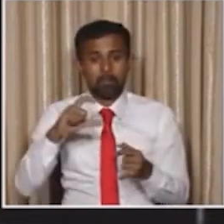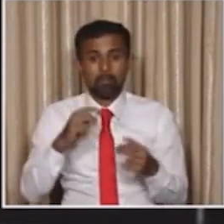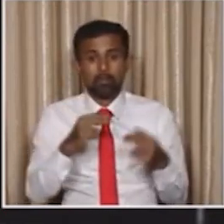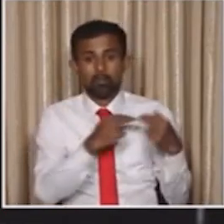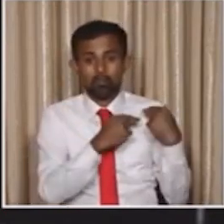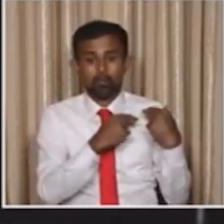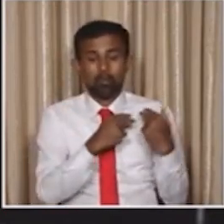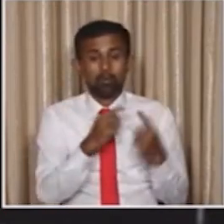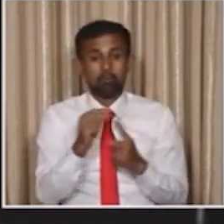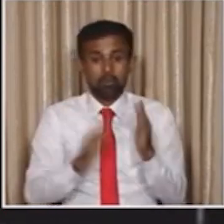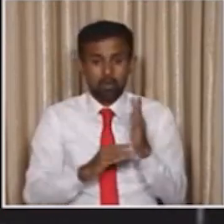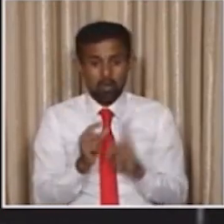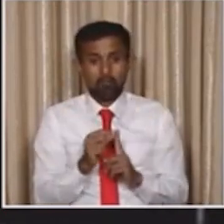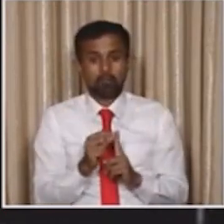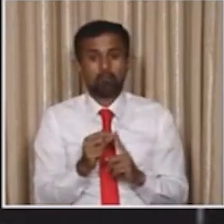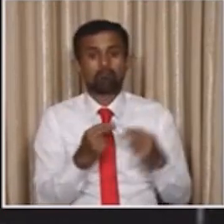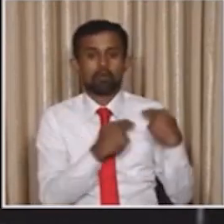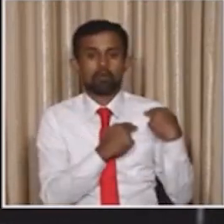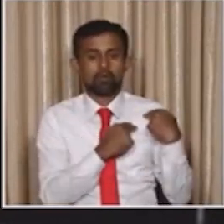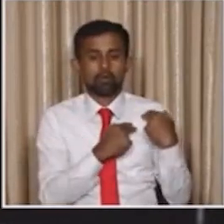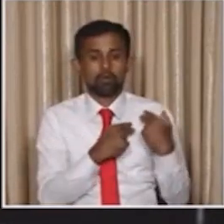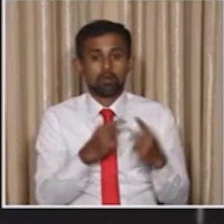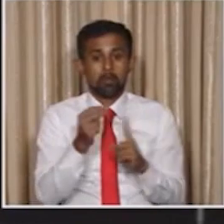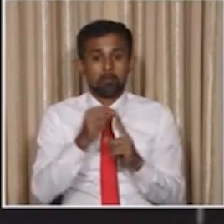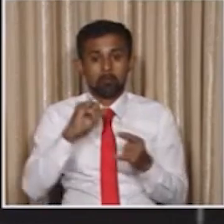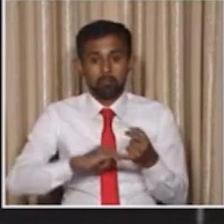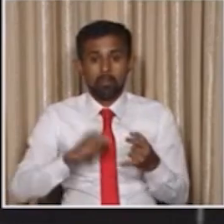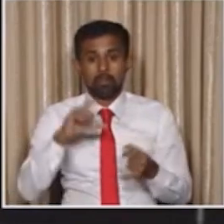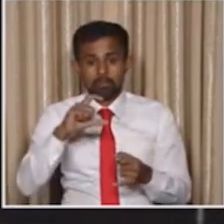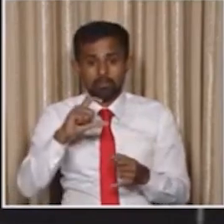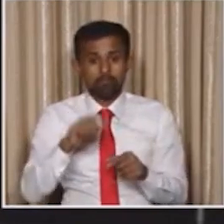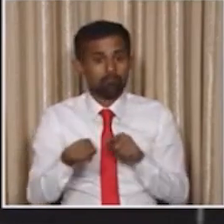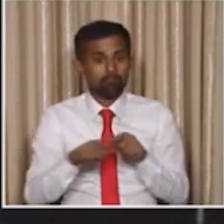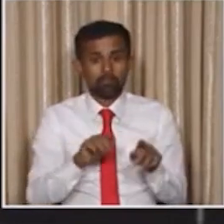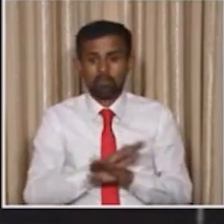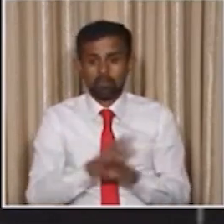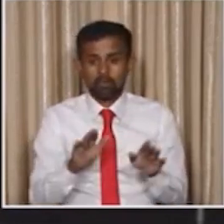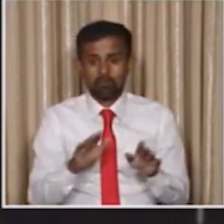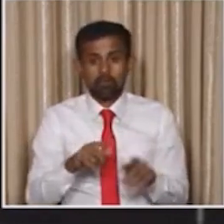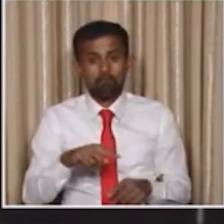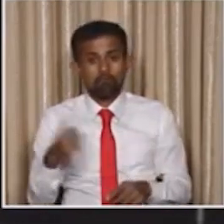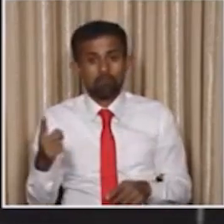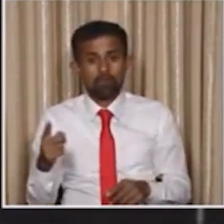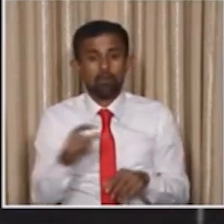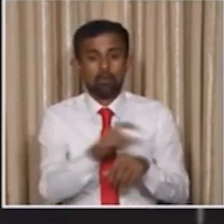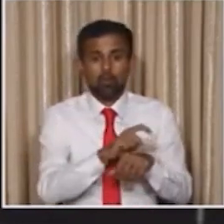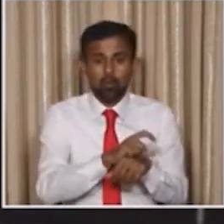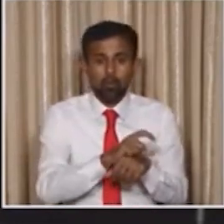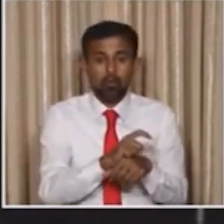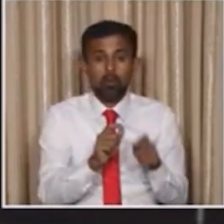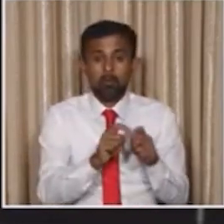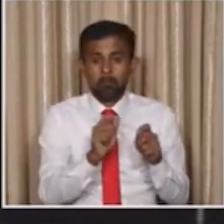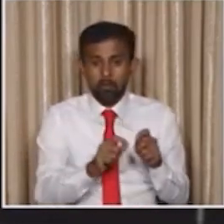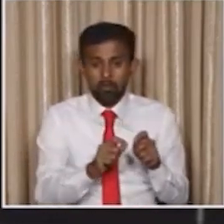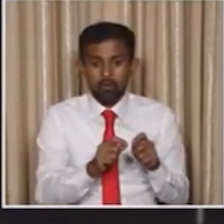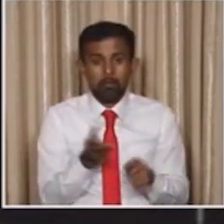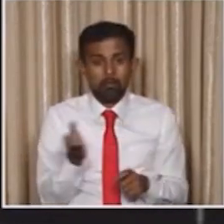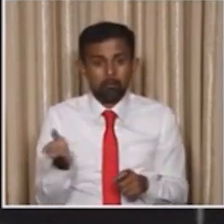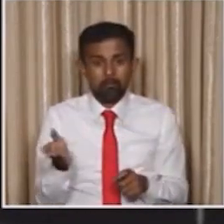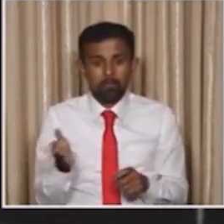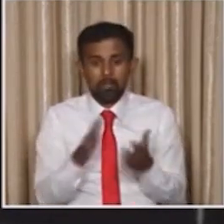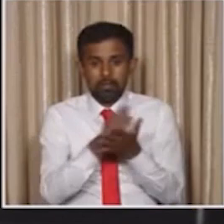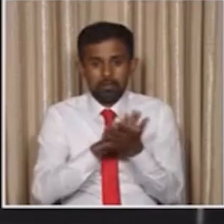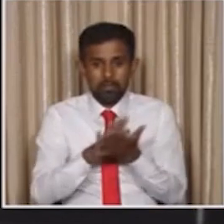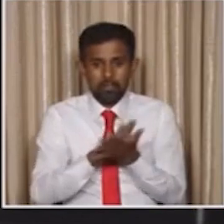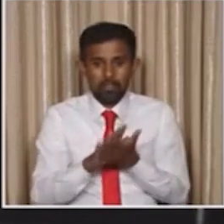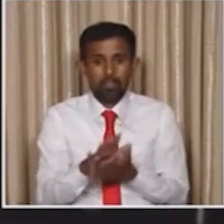මහජන නියෝජිතයන්. එතකොට රාජ්‍ය සේවා කොමිසම පමණක් නෙමෙයි අනිත් සෑම කොමිෂන් සභාවක්ම මේ ගැන